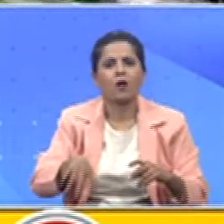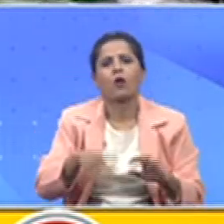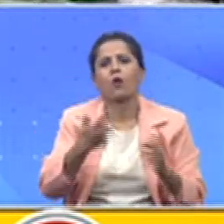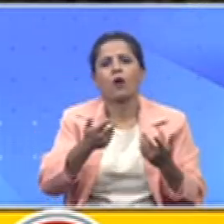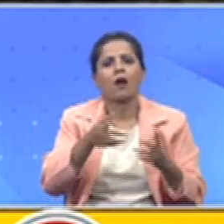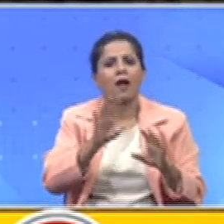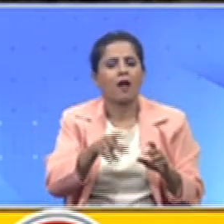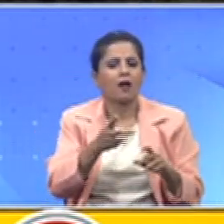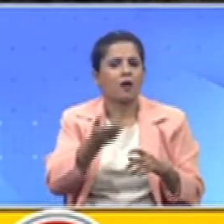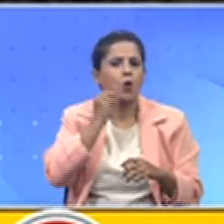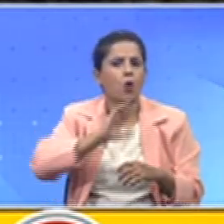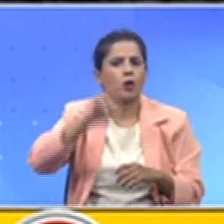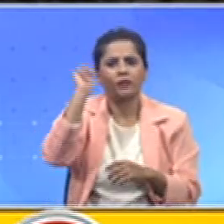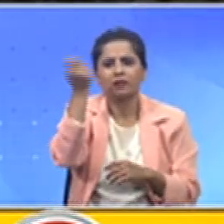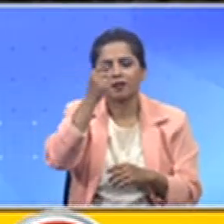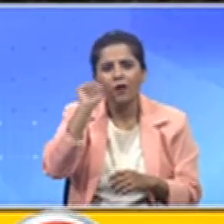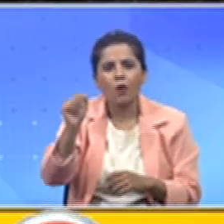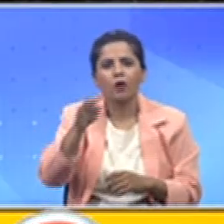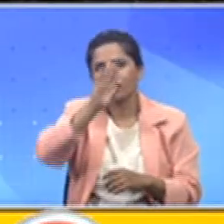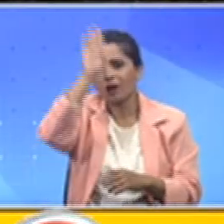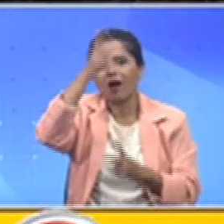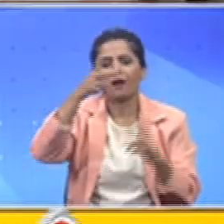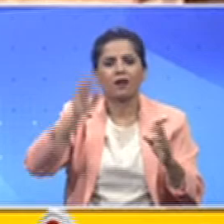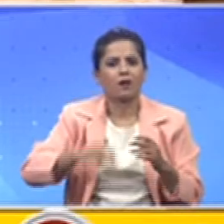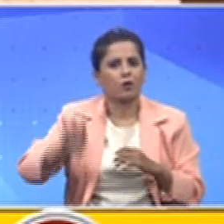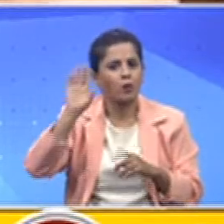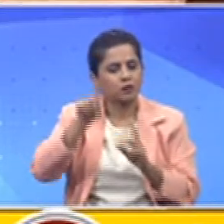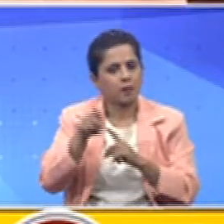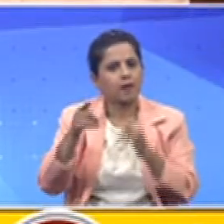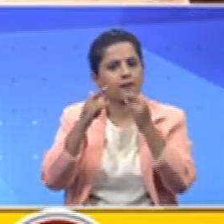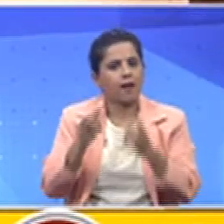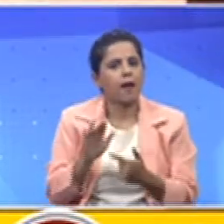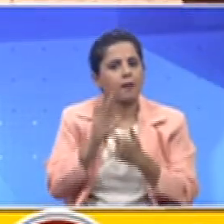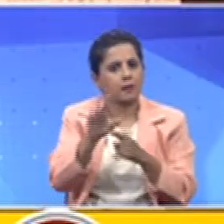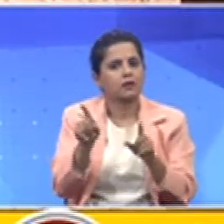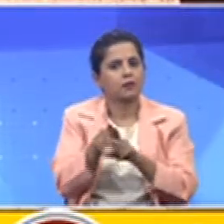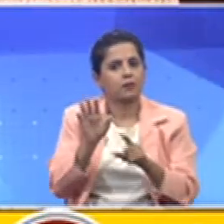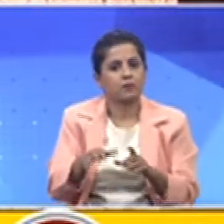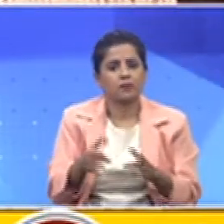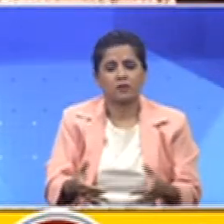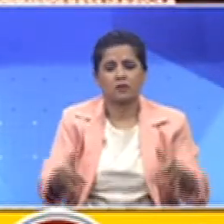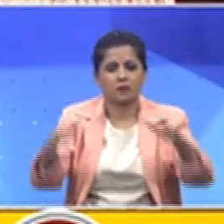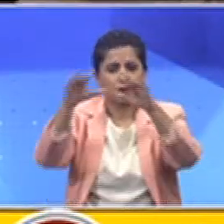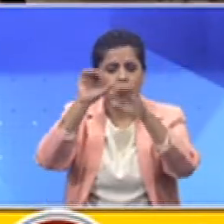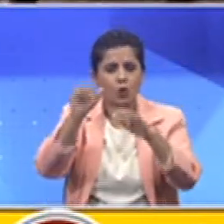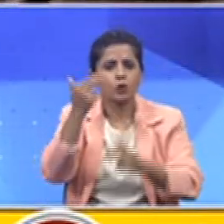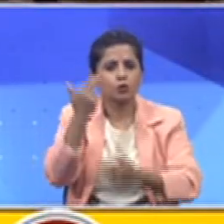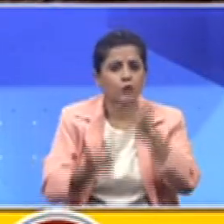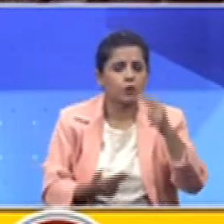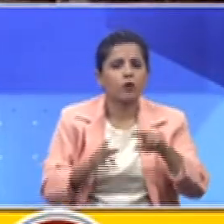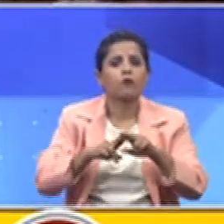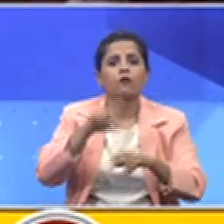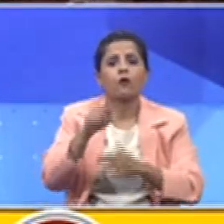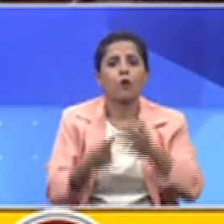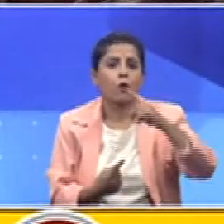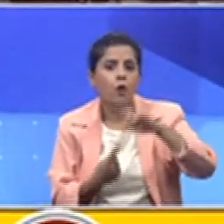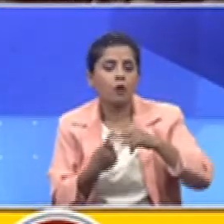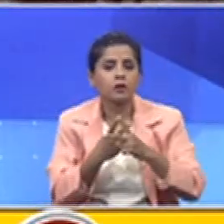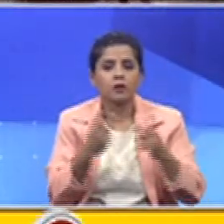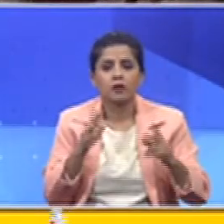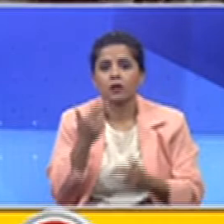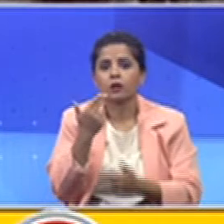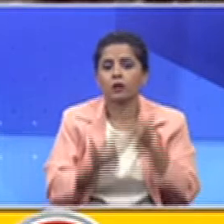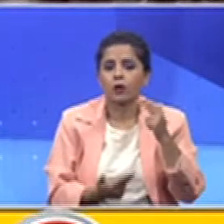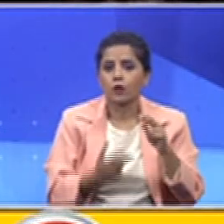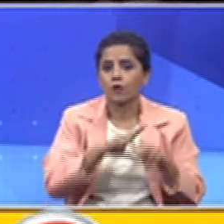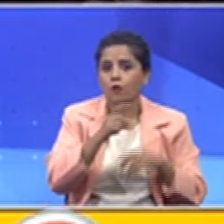है। इसी को दर्शाने वाली एक कैंपेन किले और कहानियां, यानी